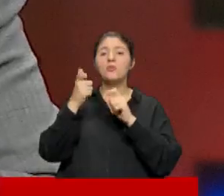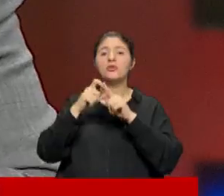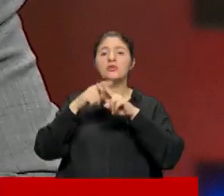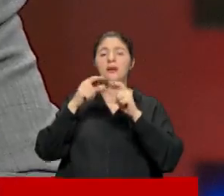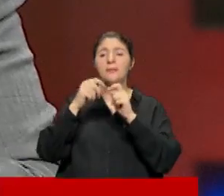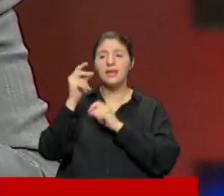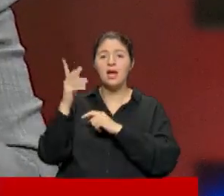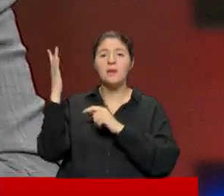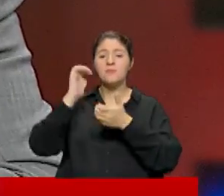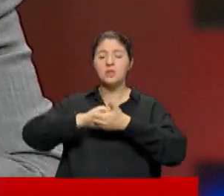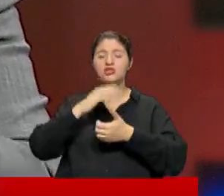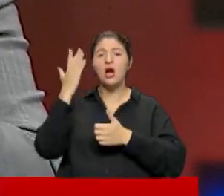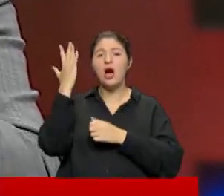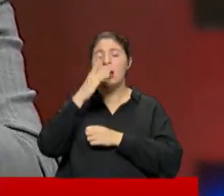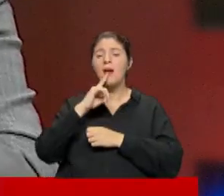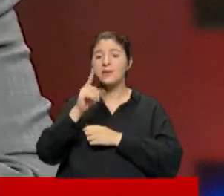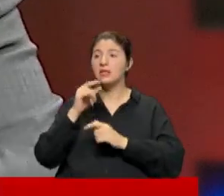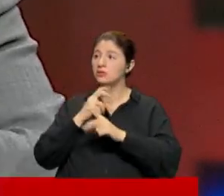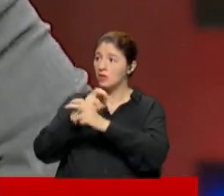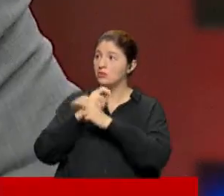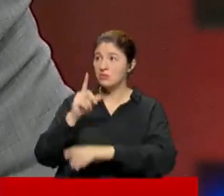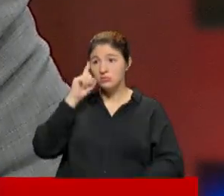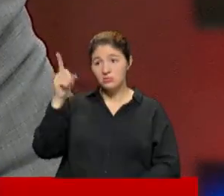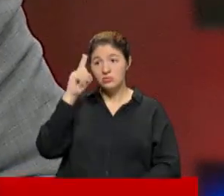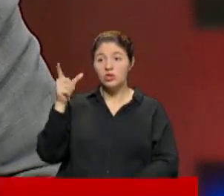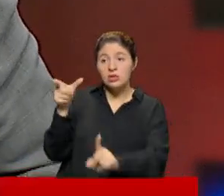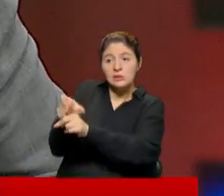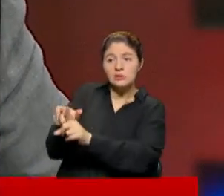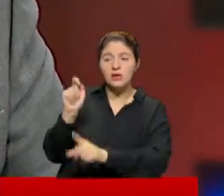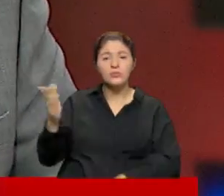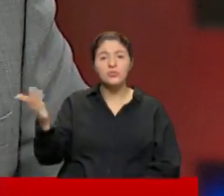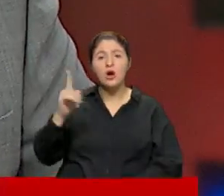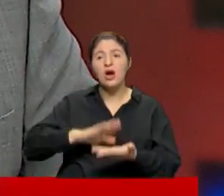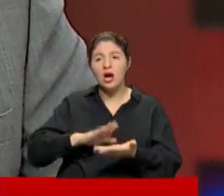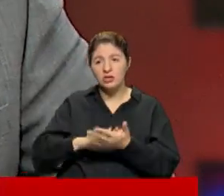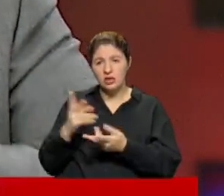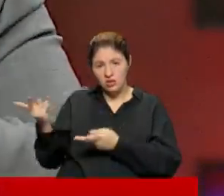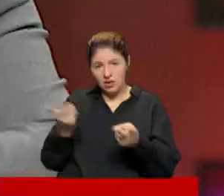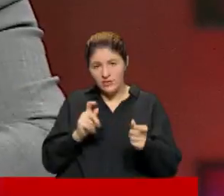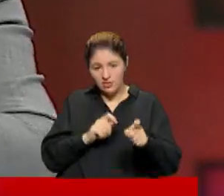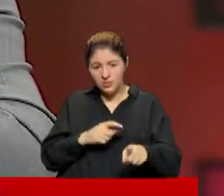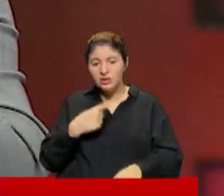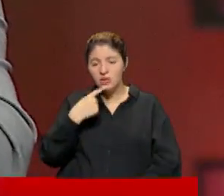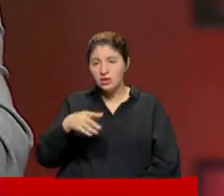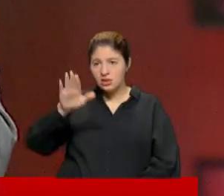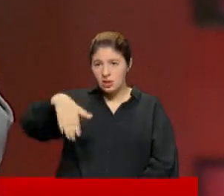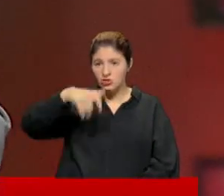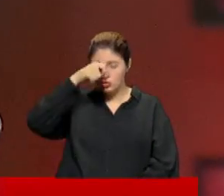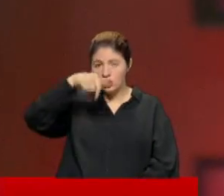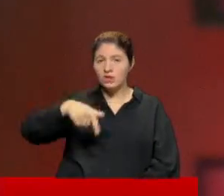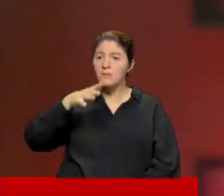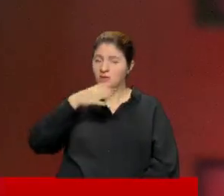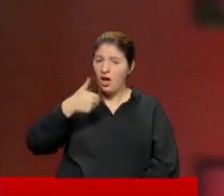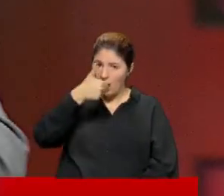Birleşik Arap emirliklerini tehdit edip de orada Bir tecdit uyguluyorsun bu arkadaşı davet edin deyin ki gel Türkiye'de